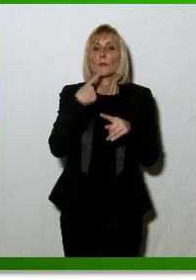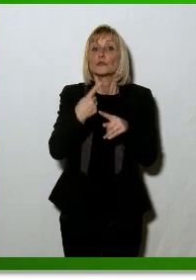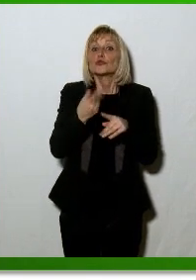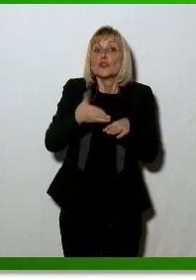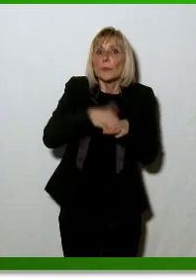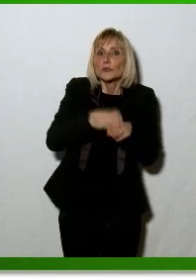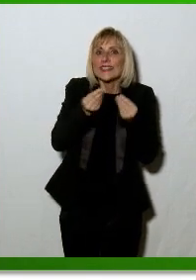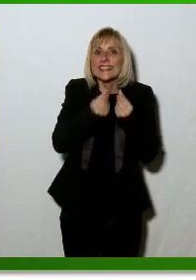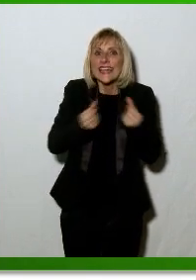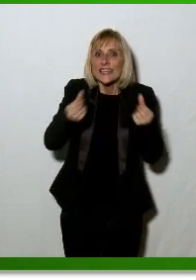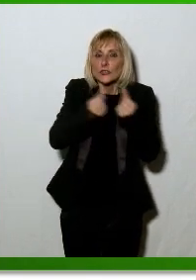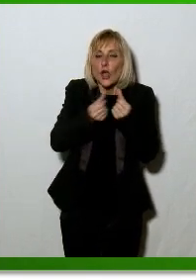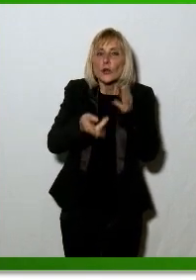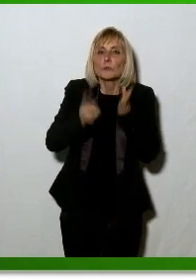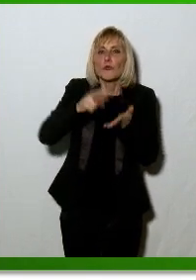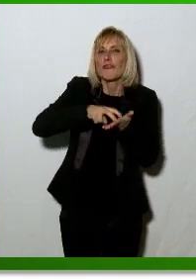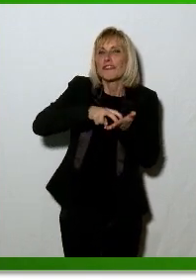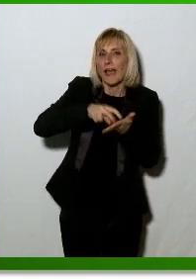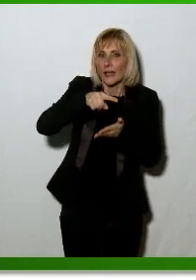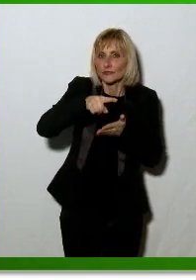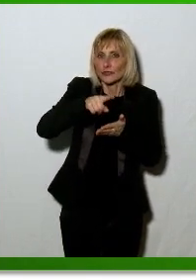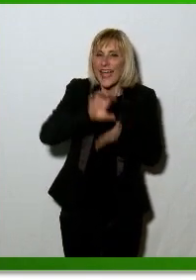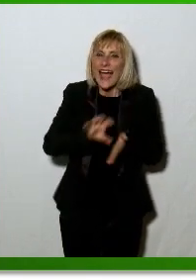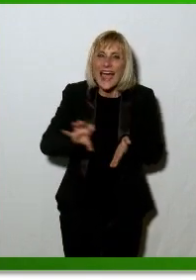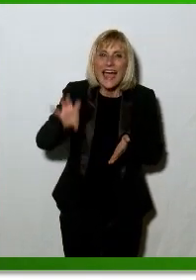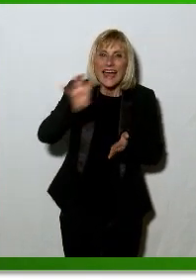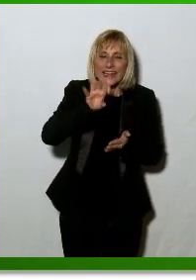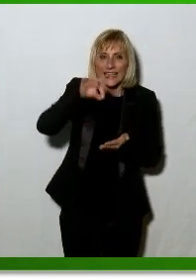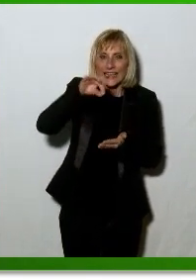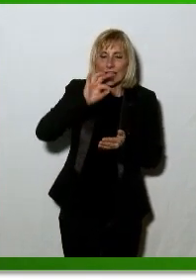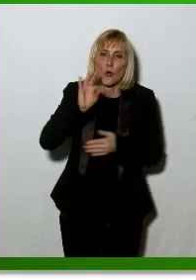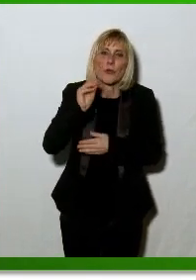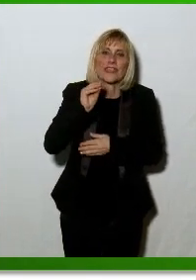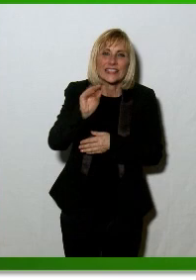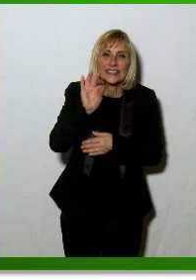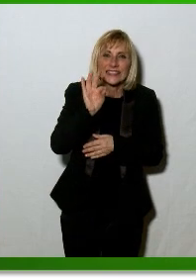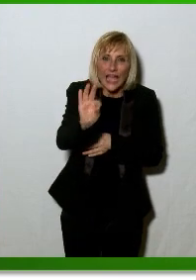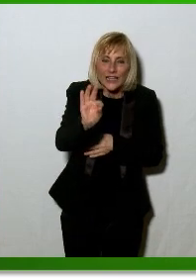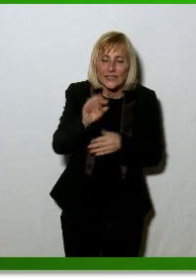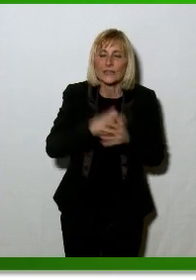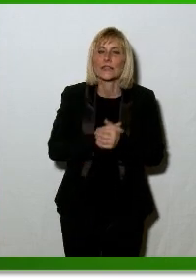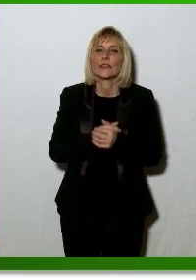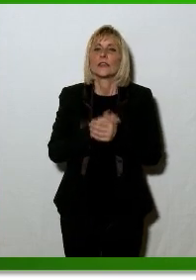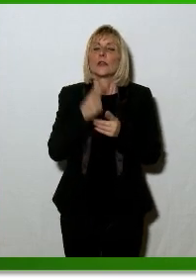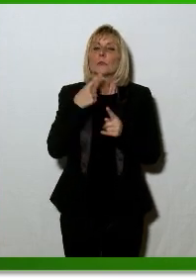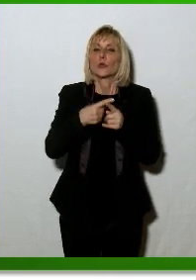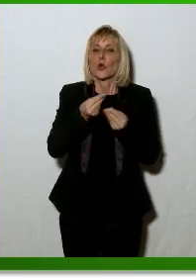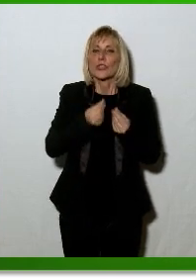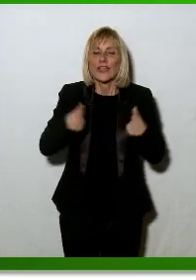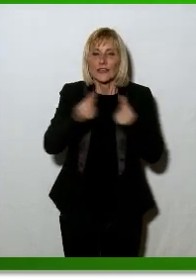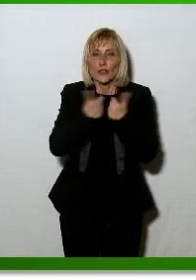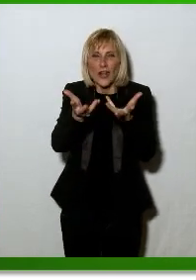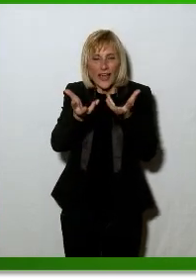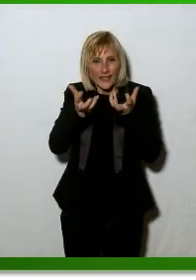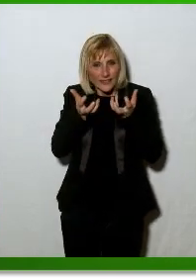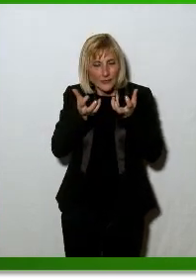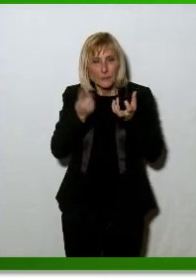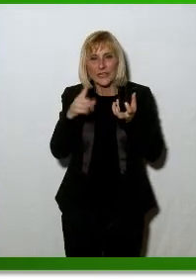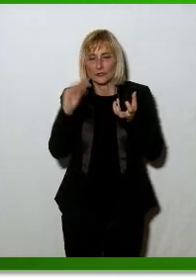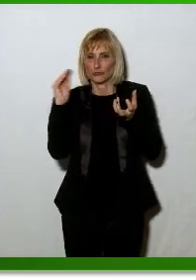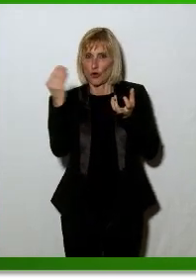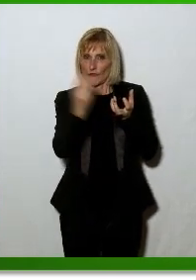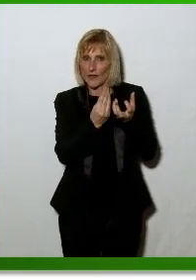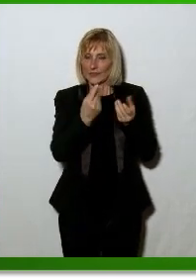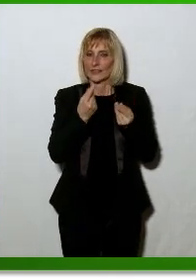fragili come le aree interne in particolare occorre rendere attrattivi i nostri territori le comunità per i giovani creando una condizione di